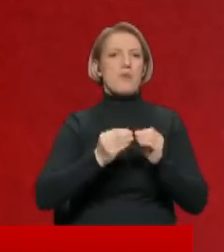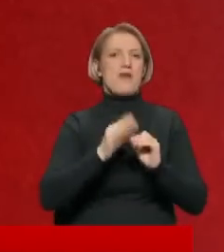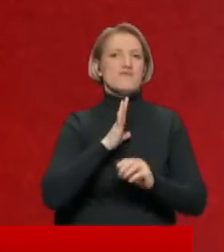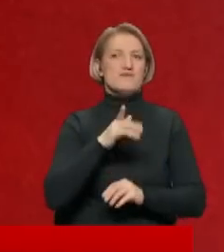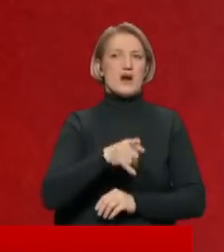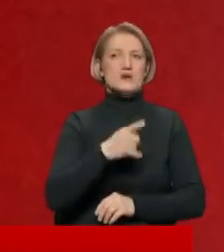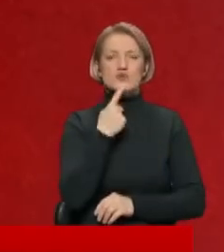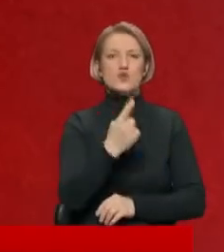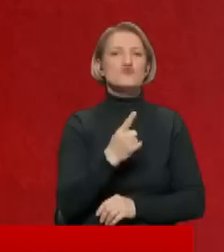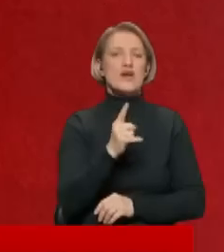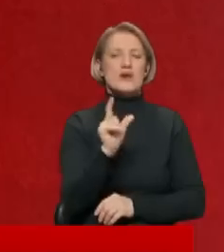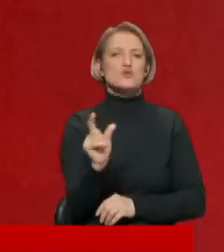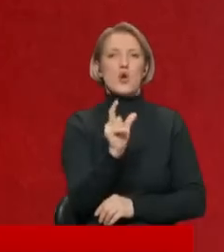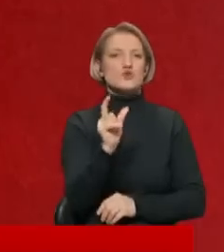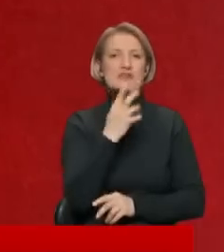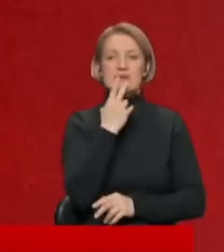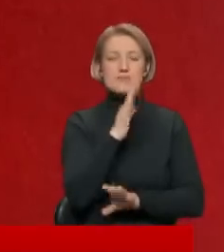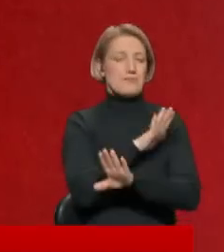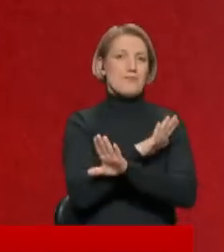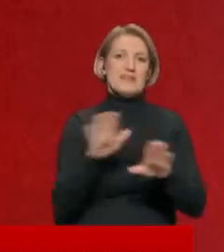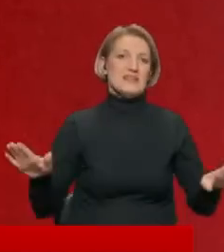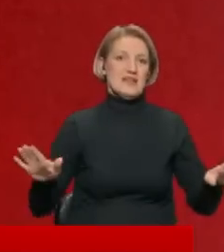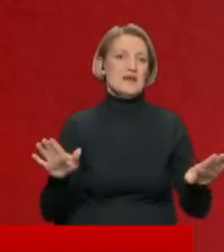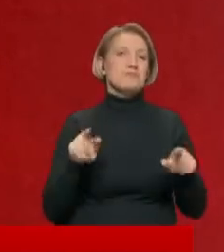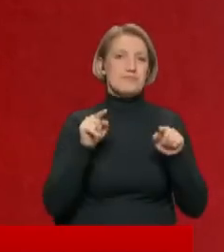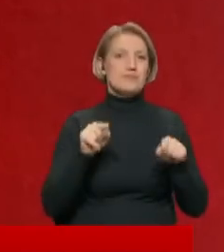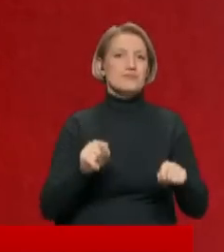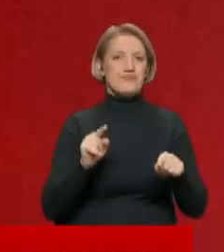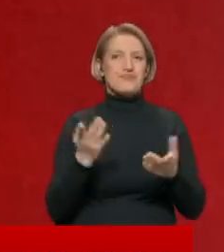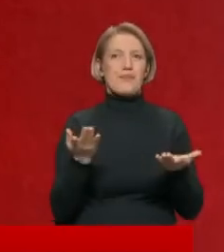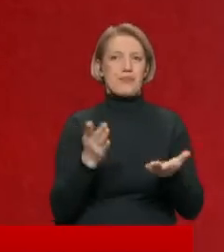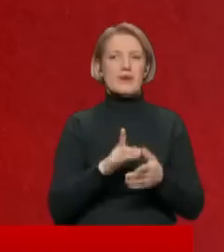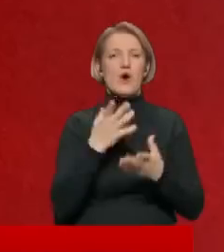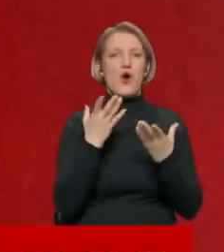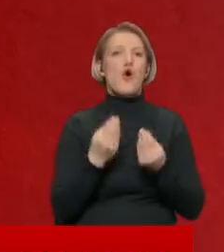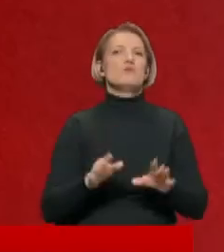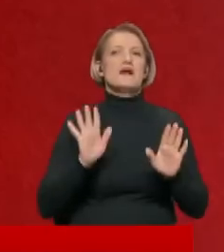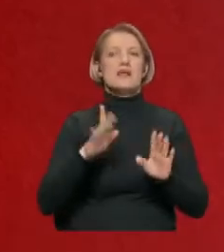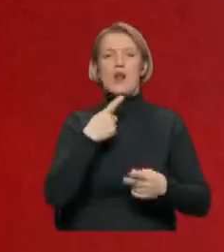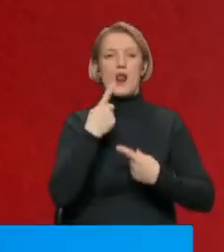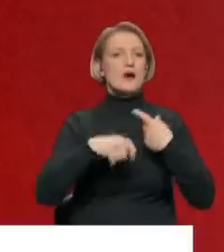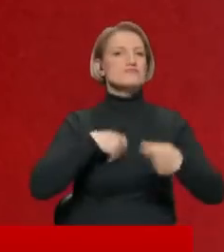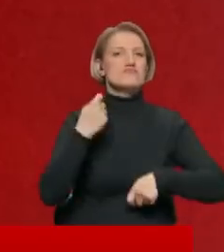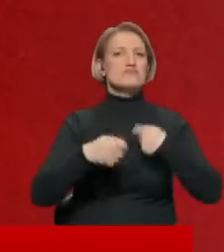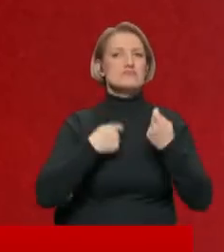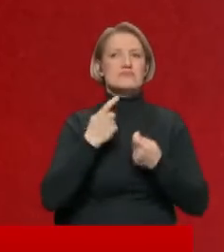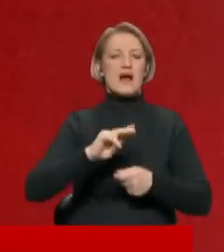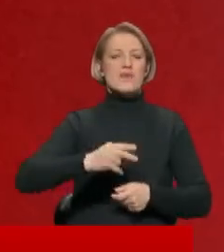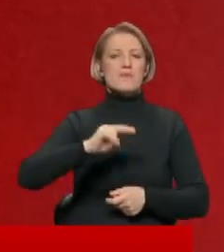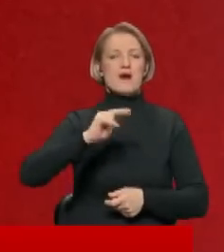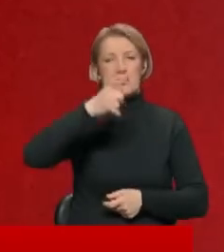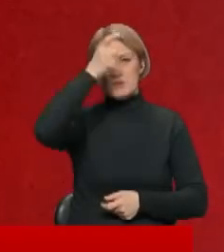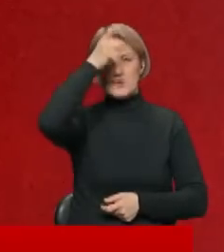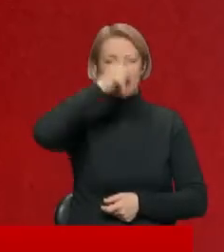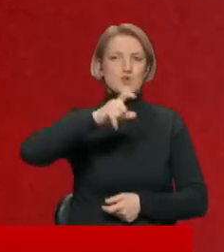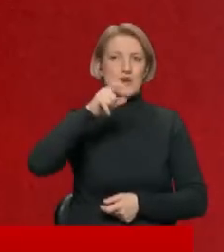var söyleyecek söz bitmiş O açıdan bu tür isnatlarla olmadık sözlerle kademe kademe